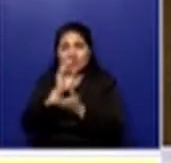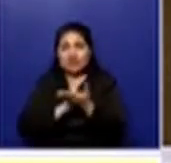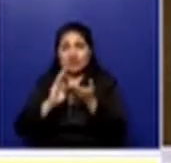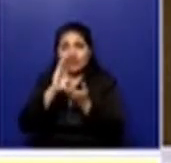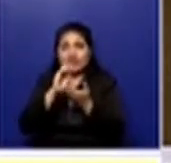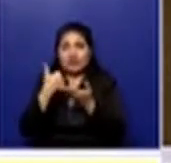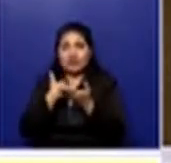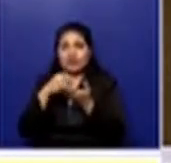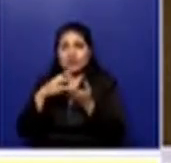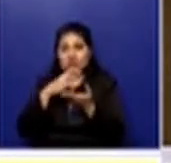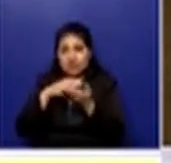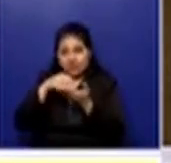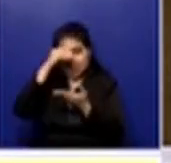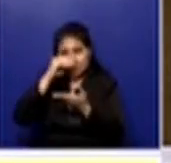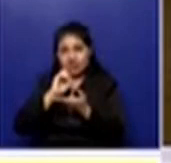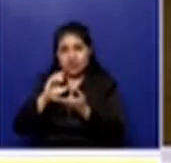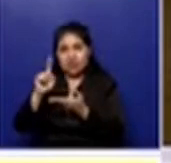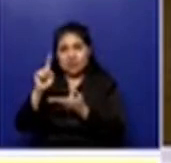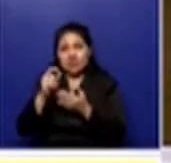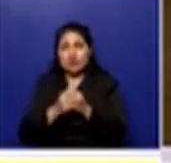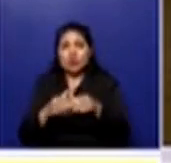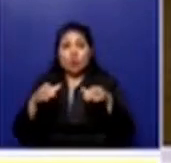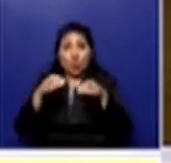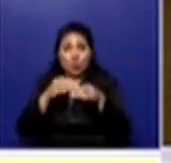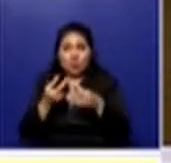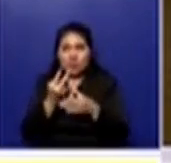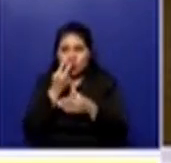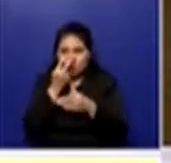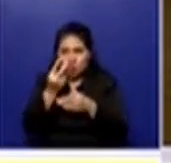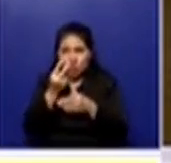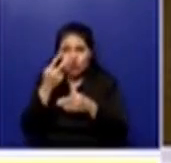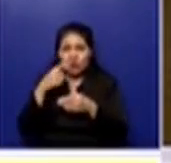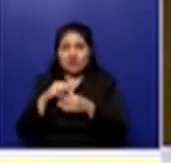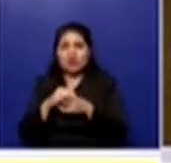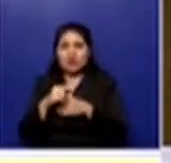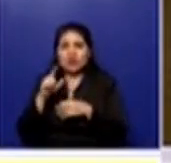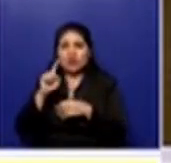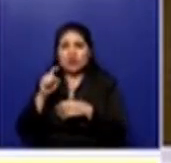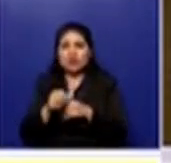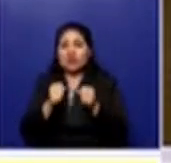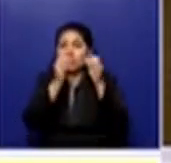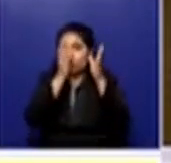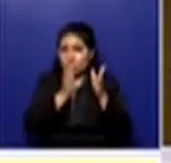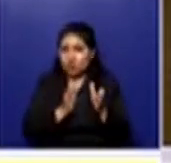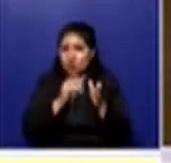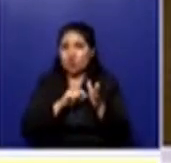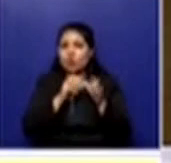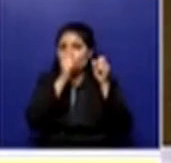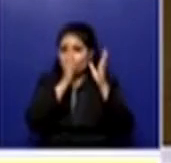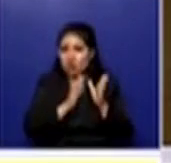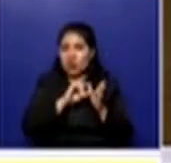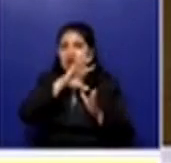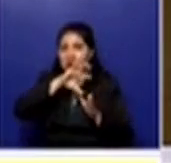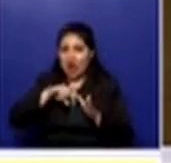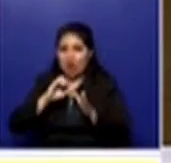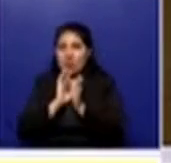ารณะได้สำรวจเนี่ยเราพบว่ากลุ่มที่ชื่นชมแล้วบอกว่าได้ประโยชน์มากที่สุดคือกลุ่มครูที่นำเอาเนื้อหาต่างๆไป